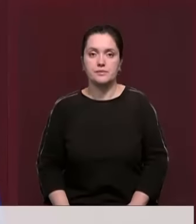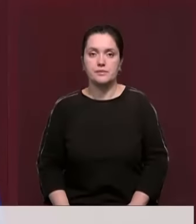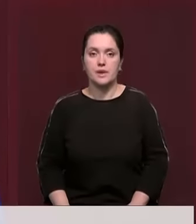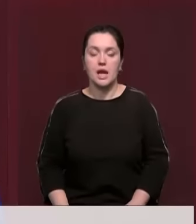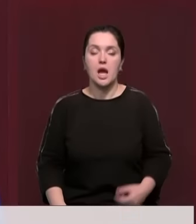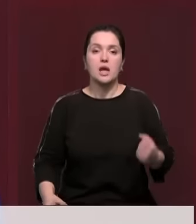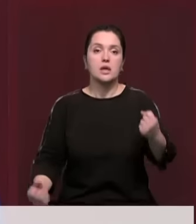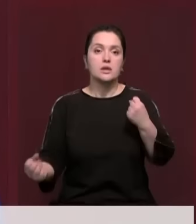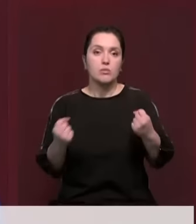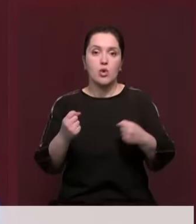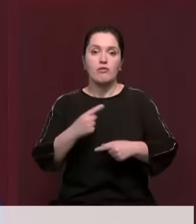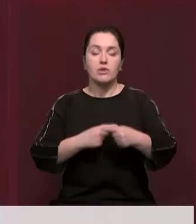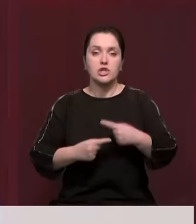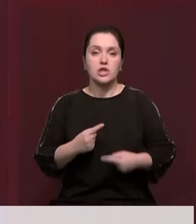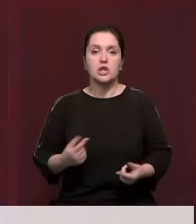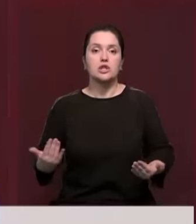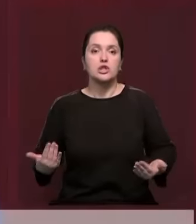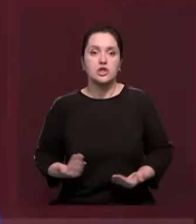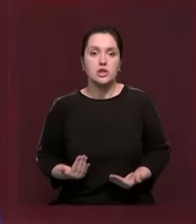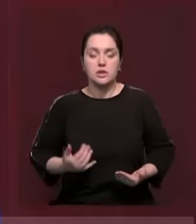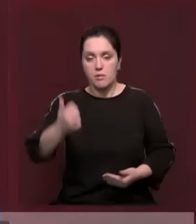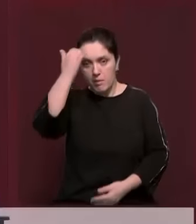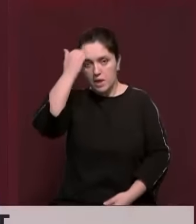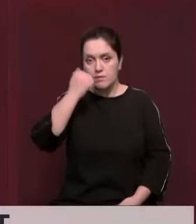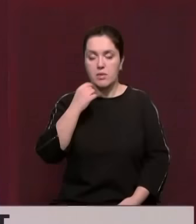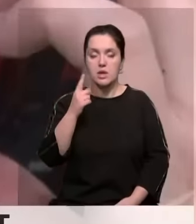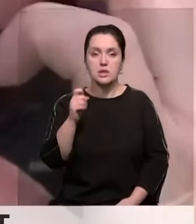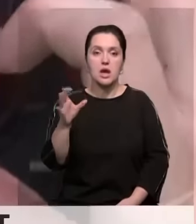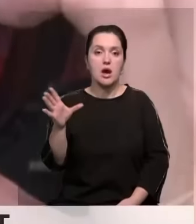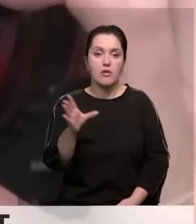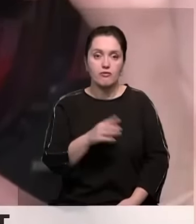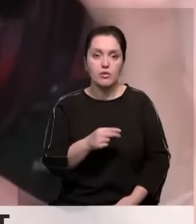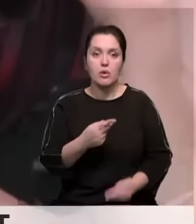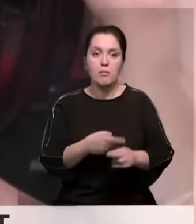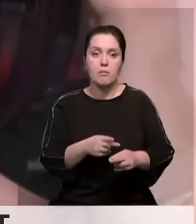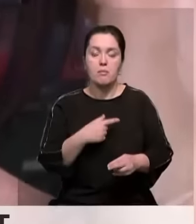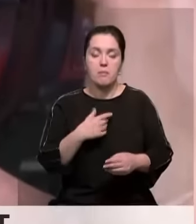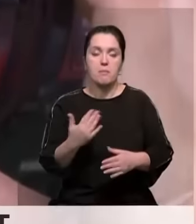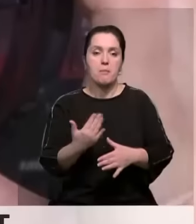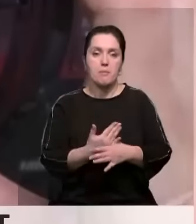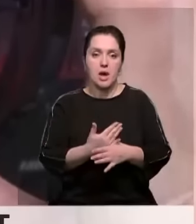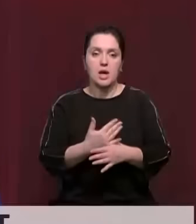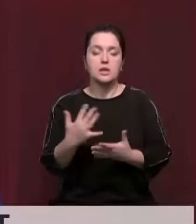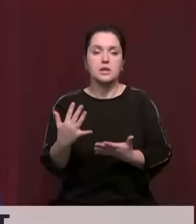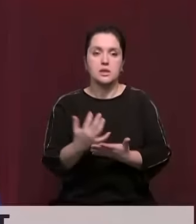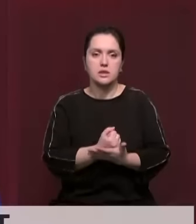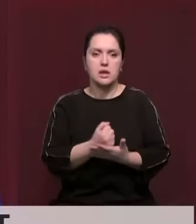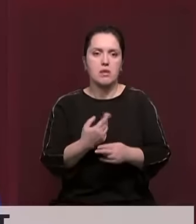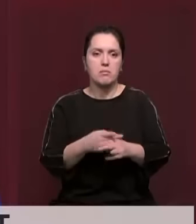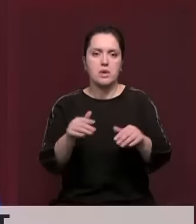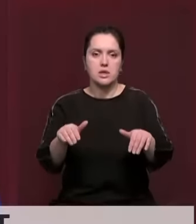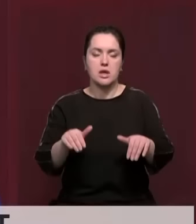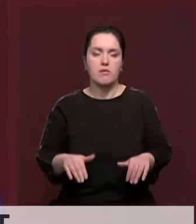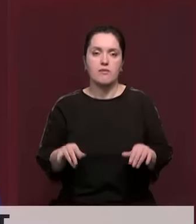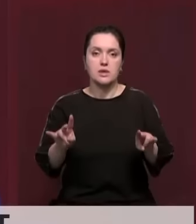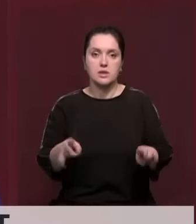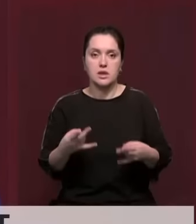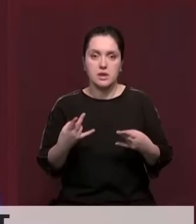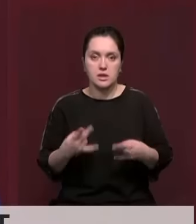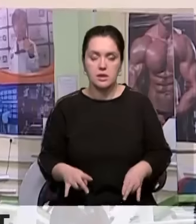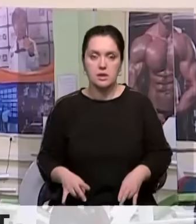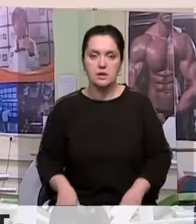Спорт возвращает к жизни, закаляет. Спасибо за все Сергею Ведюшкину. Он помогает нам достигать новых вершин и никогда не сдаваться, не пасовать